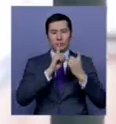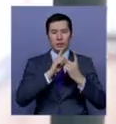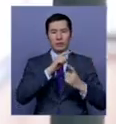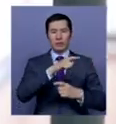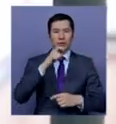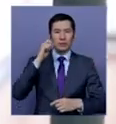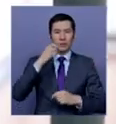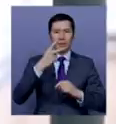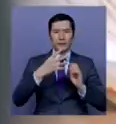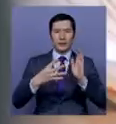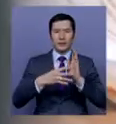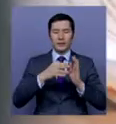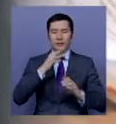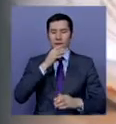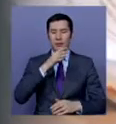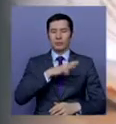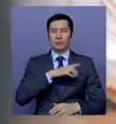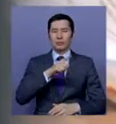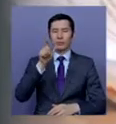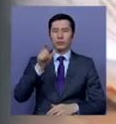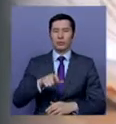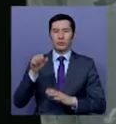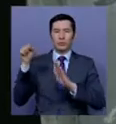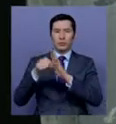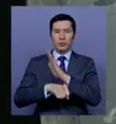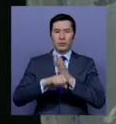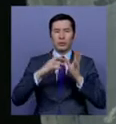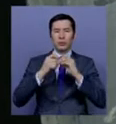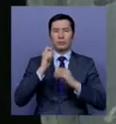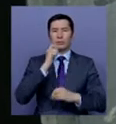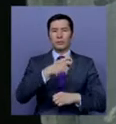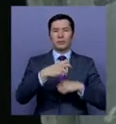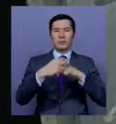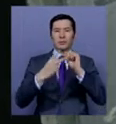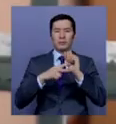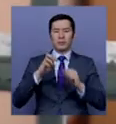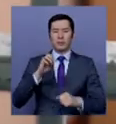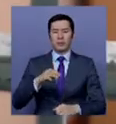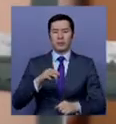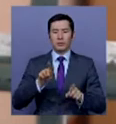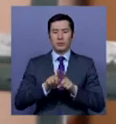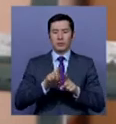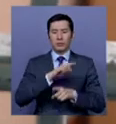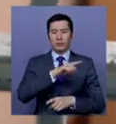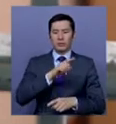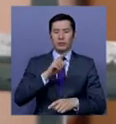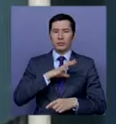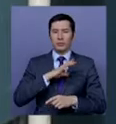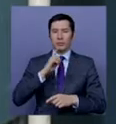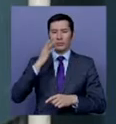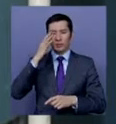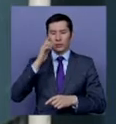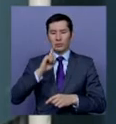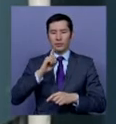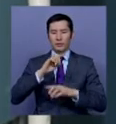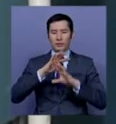29 жастағы Юнушжан оқыста адам өлтірген. 17 жылға сотталған ол қандай қиын жағдай болса да жазасын өтеу міндетім деп санайды. Бірақ мұнда